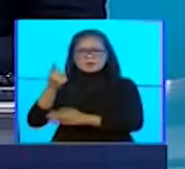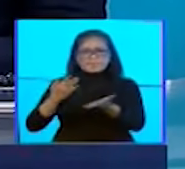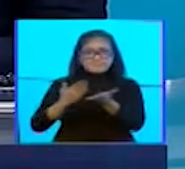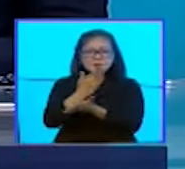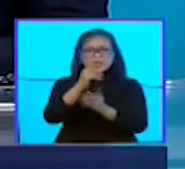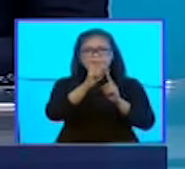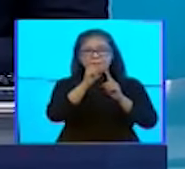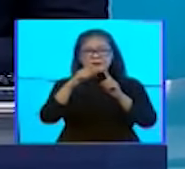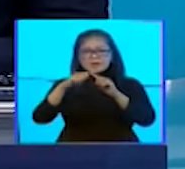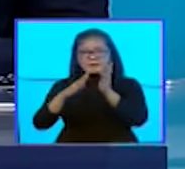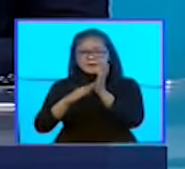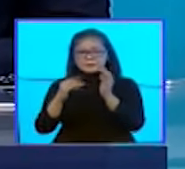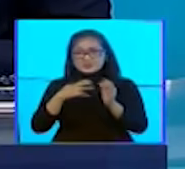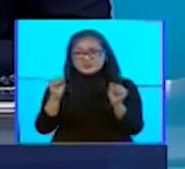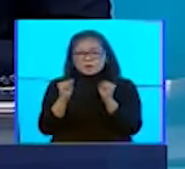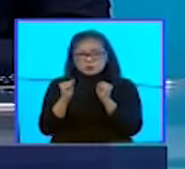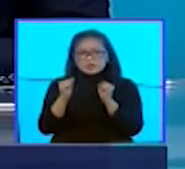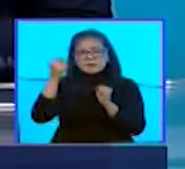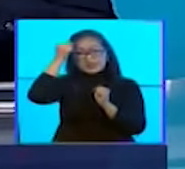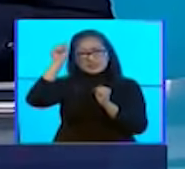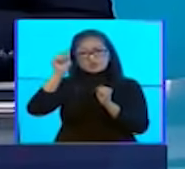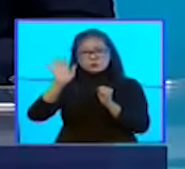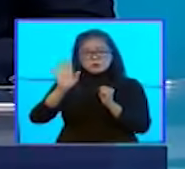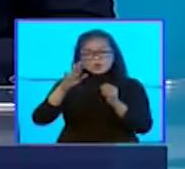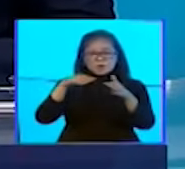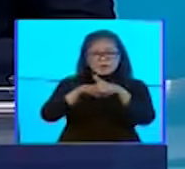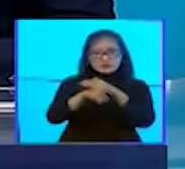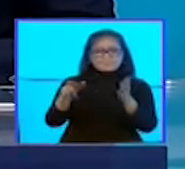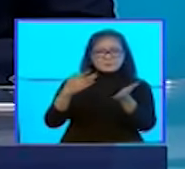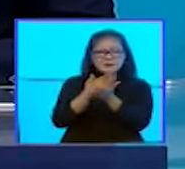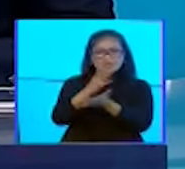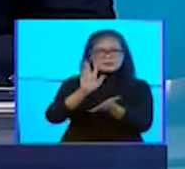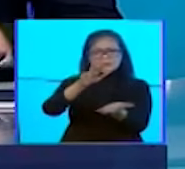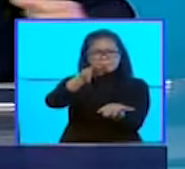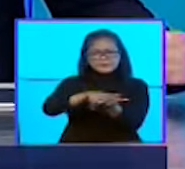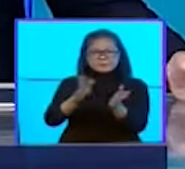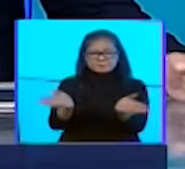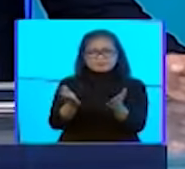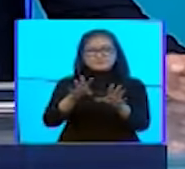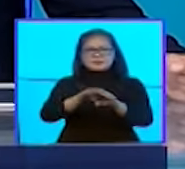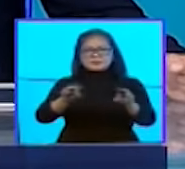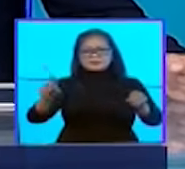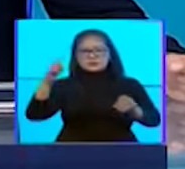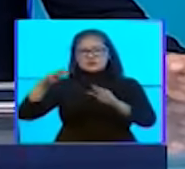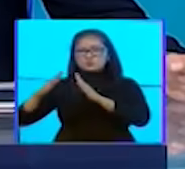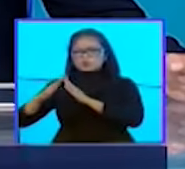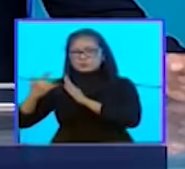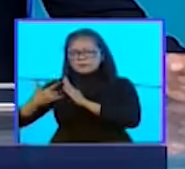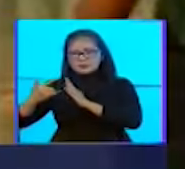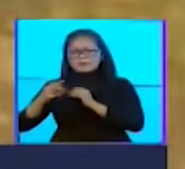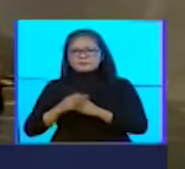PPKM Darurat. Sejumlah kantor non-esensial kedapatan melanggar dan tidak memberlakukan kebijakan bekerja dari